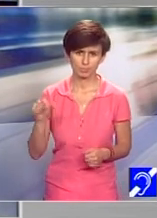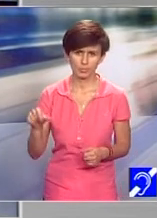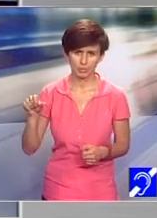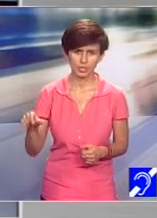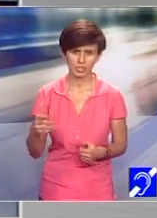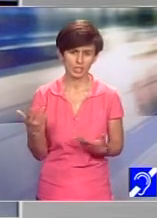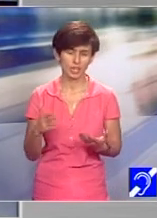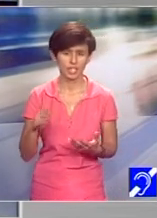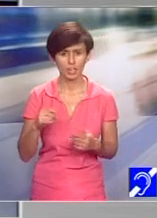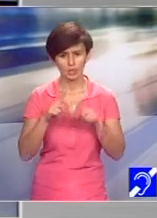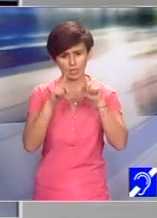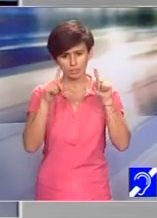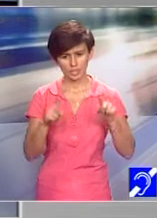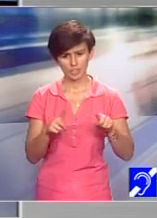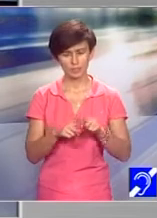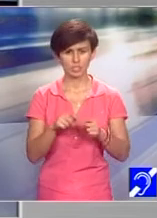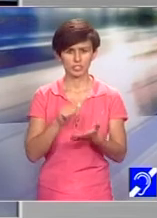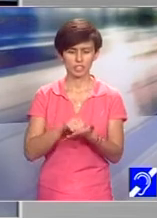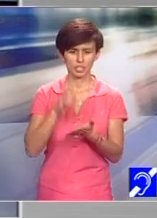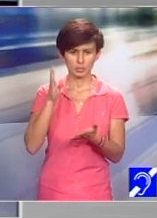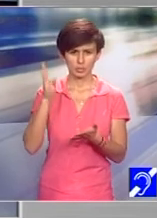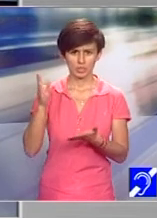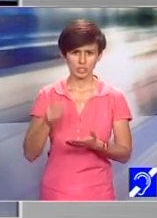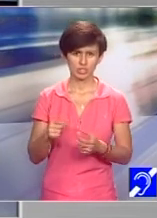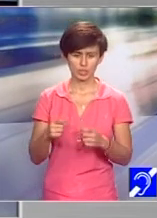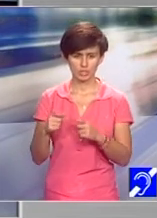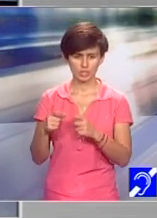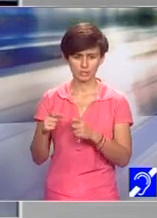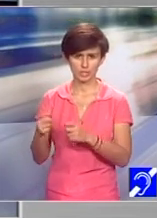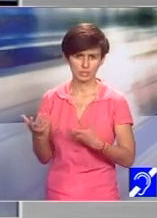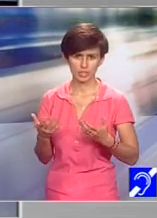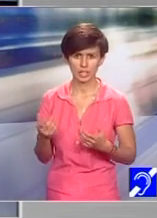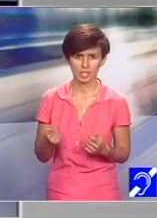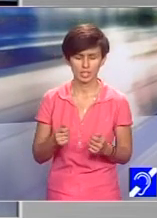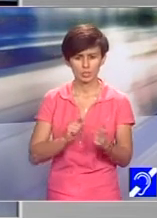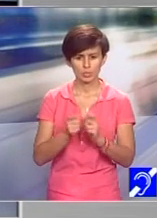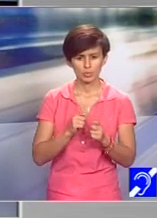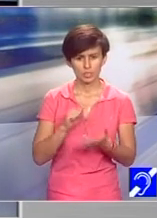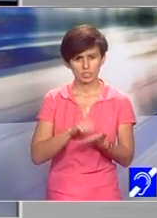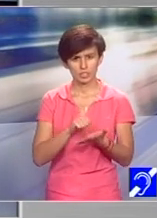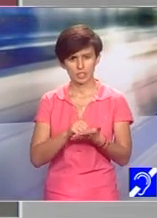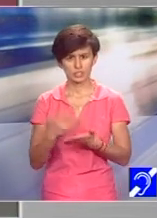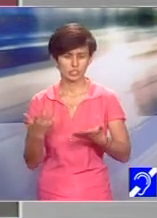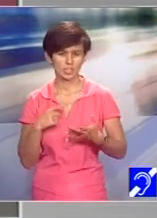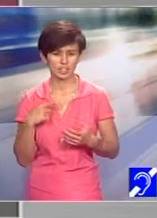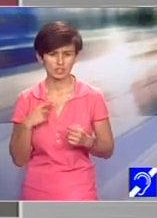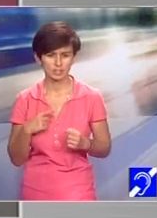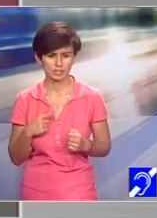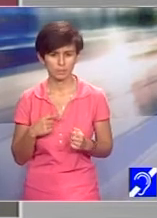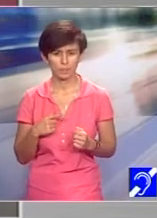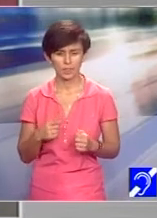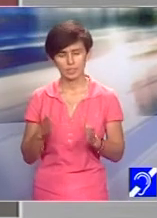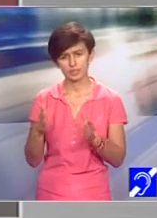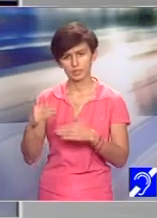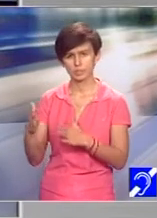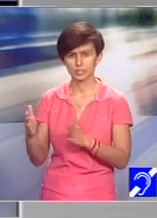a bibliotecii de spațiu în care te duci și împrumuți cărți. Și în care sunt depozitate și doar niște cărți, exact, pe care te duci și tu. Și